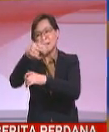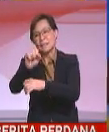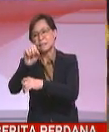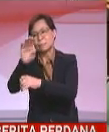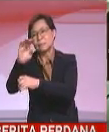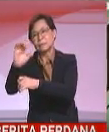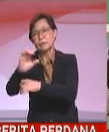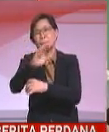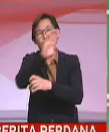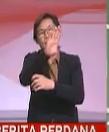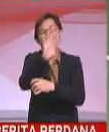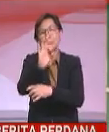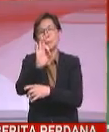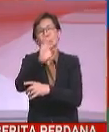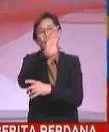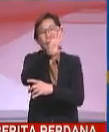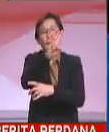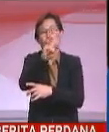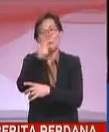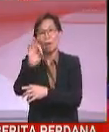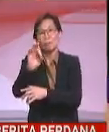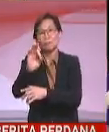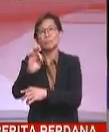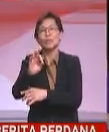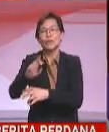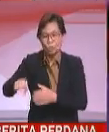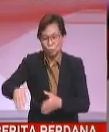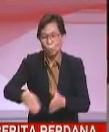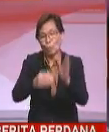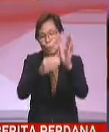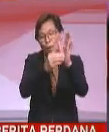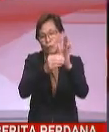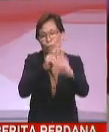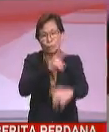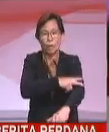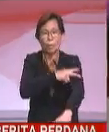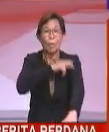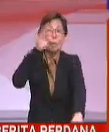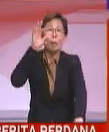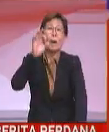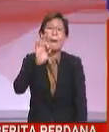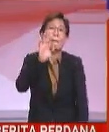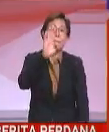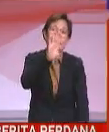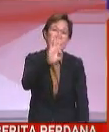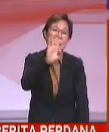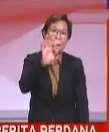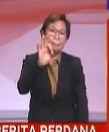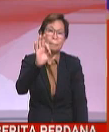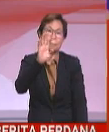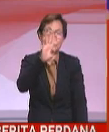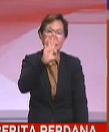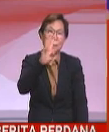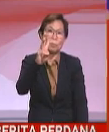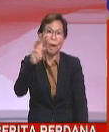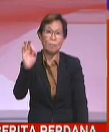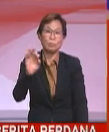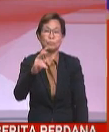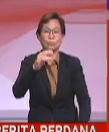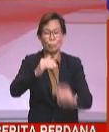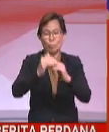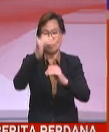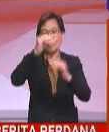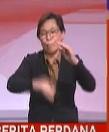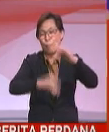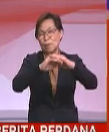hijcabul f-word tumengkol ranking menurut persekutuan badminton dunia beda blueftp maksimum dua